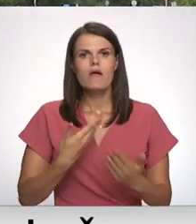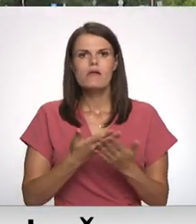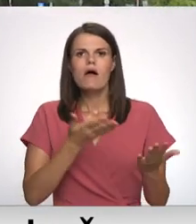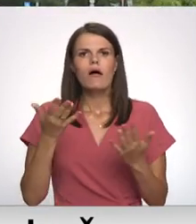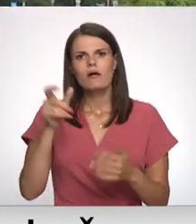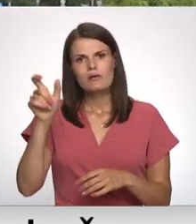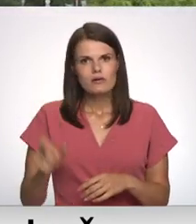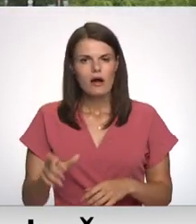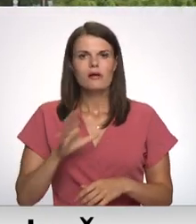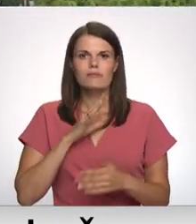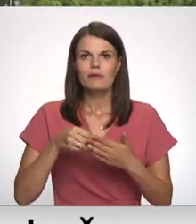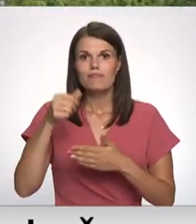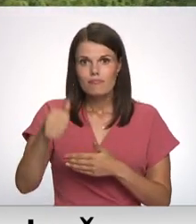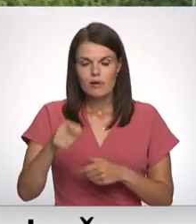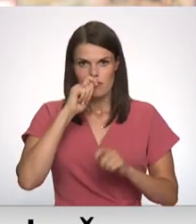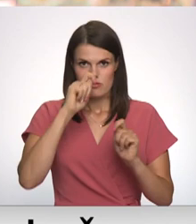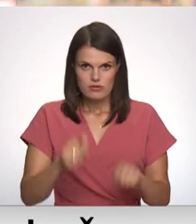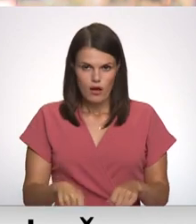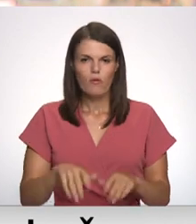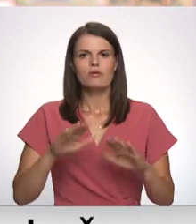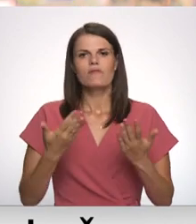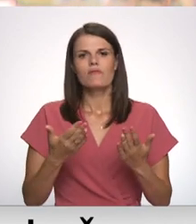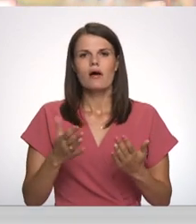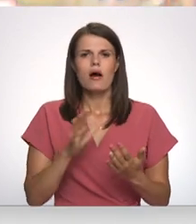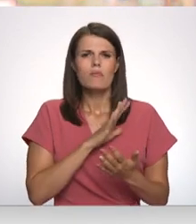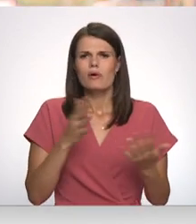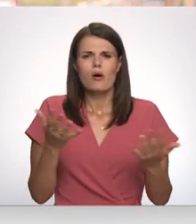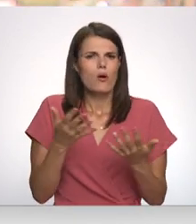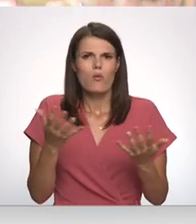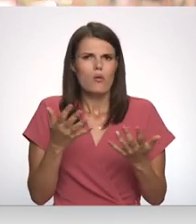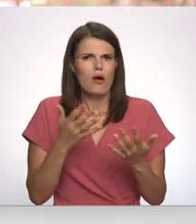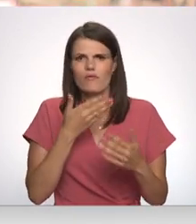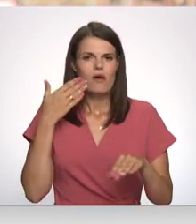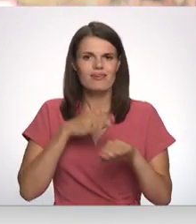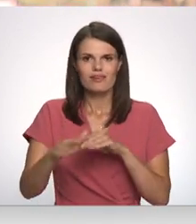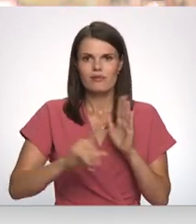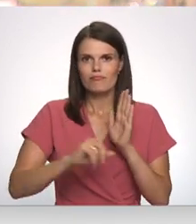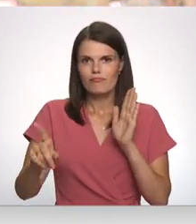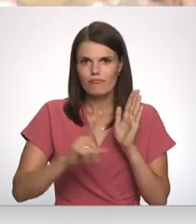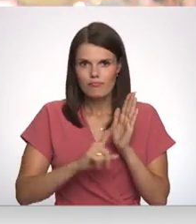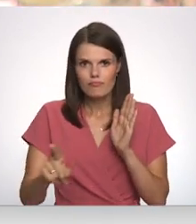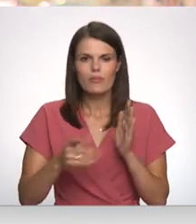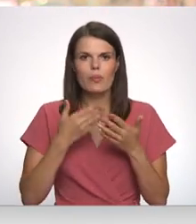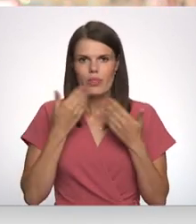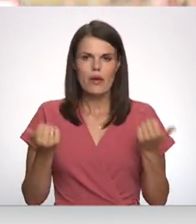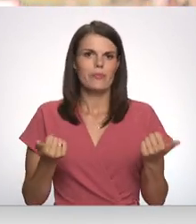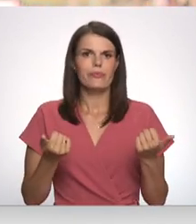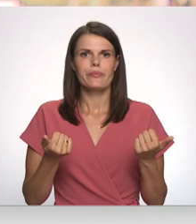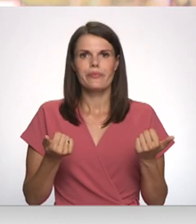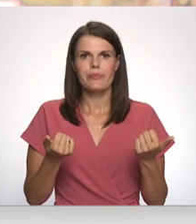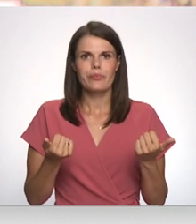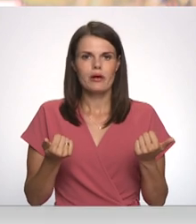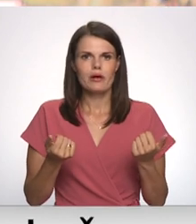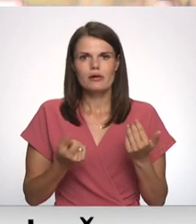kādu iemaksāto naudu zaudējis, jeb arī kaut kāda savienojuma rezultātā, jeb neizpildētā reisa rezultātā nav,